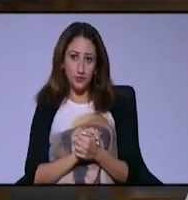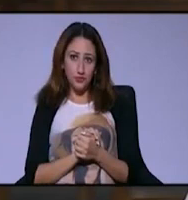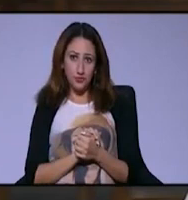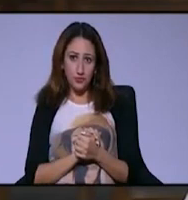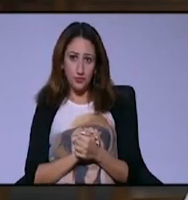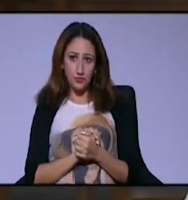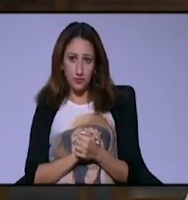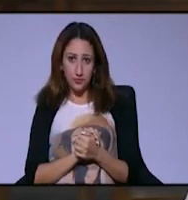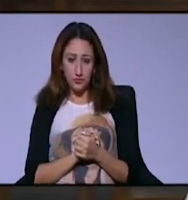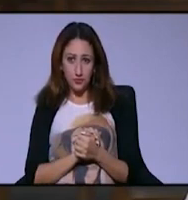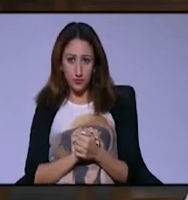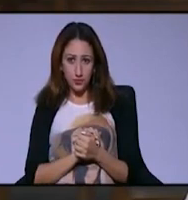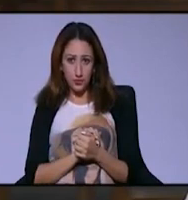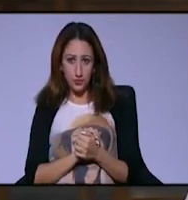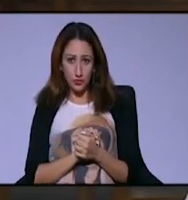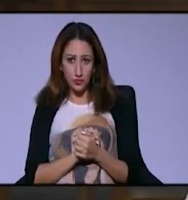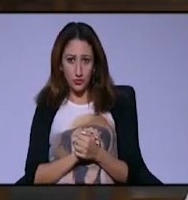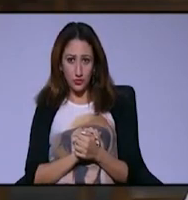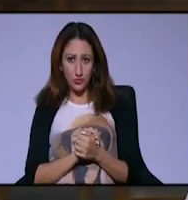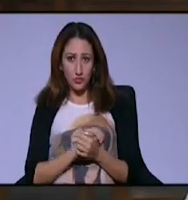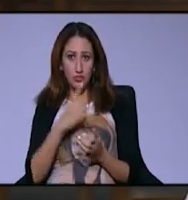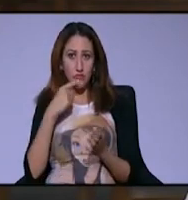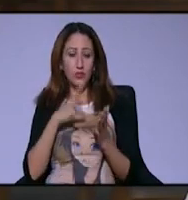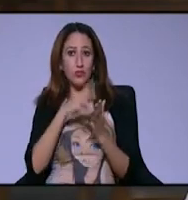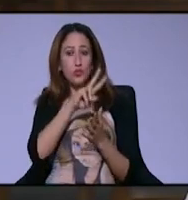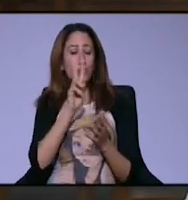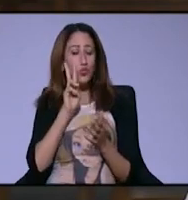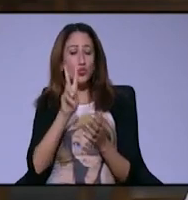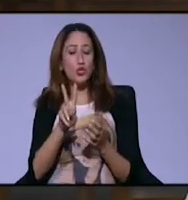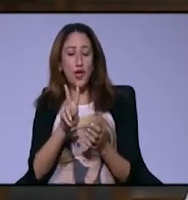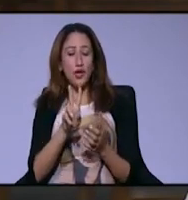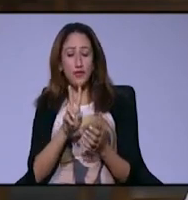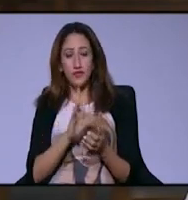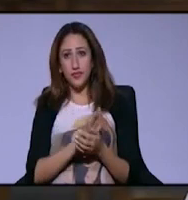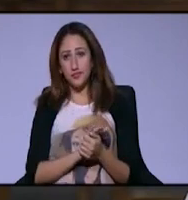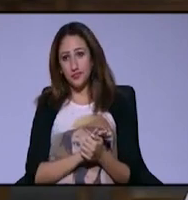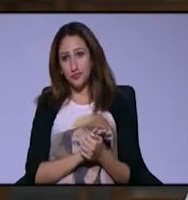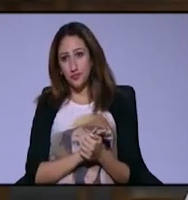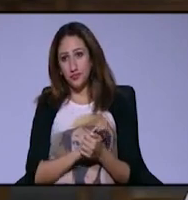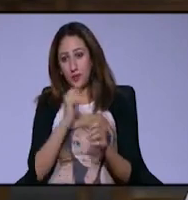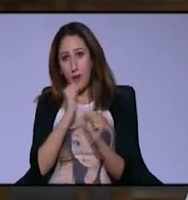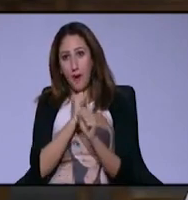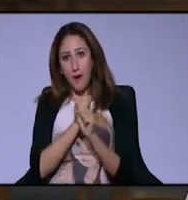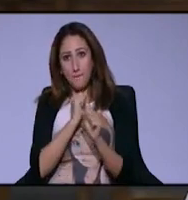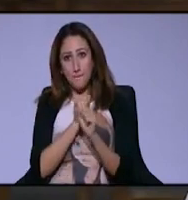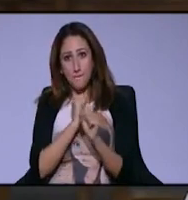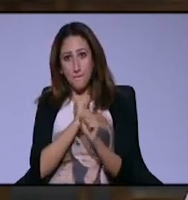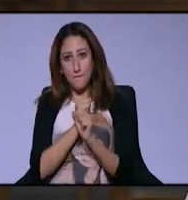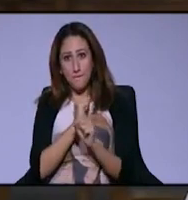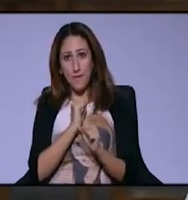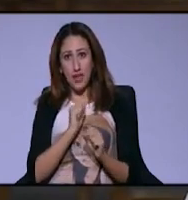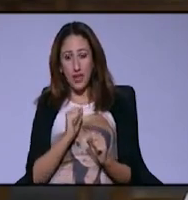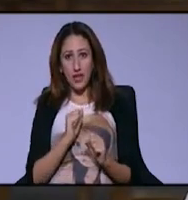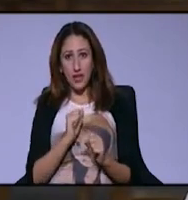فيها الإسلام لحملة. أولا كيف ترى ذلك، وهل هذه الأعمال أنت مع